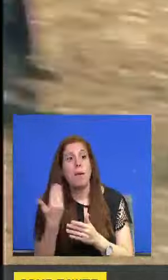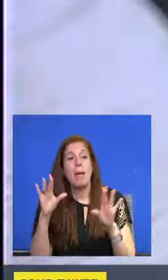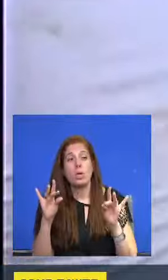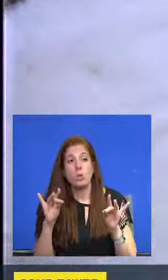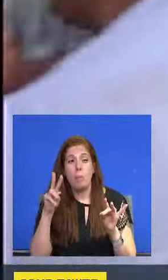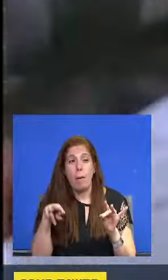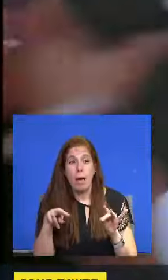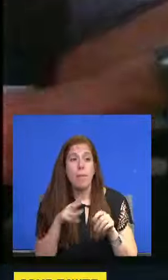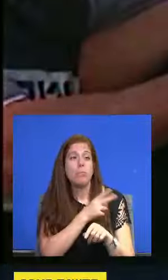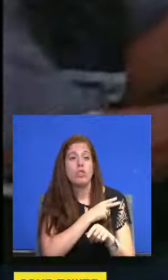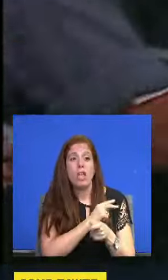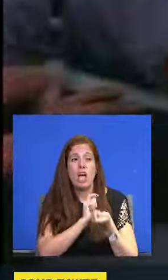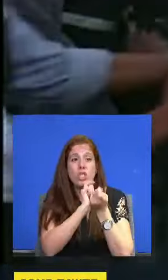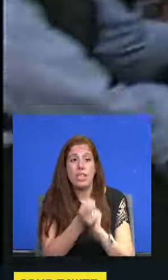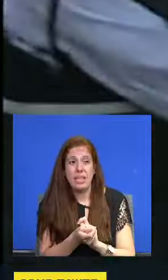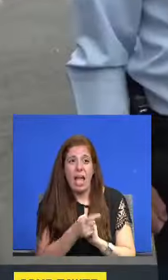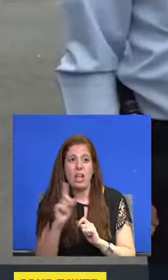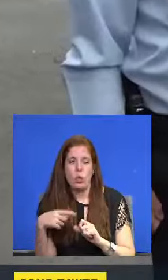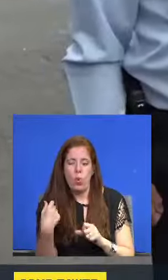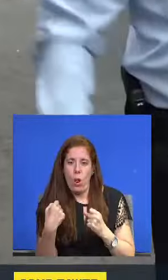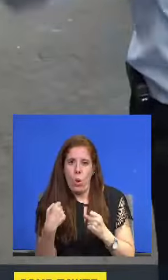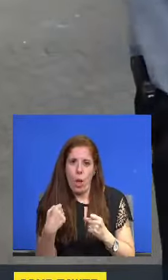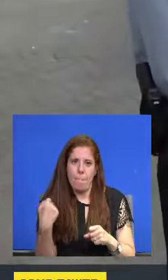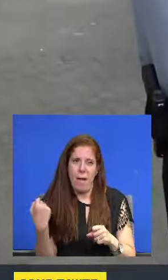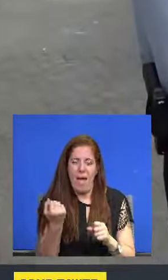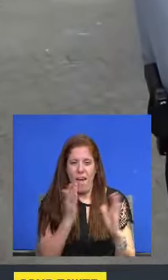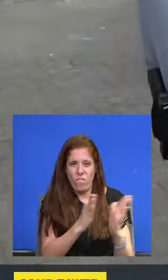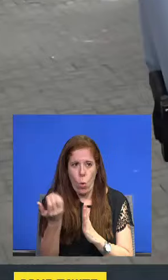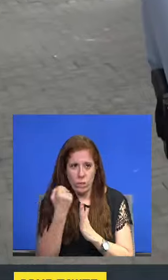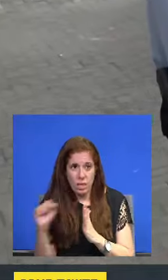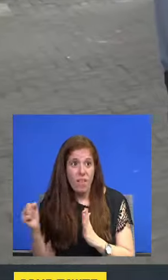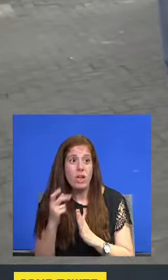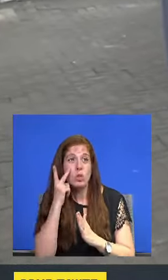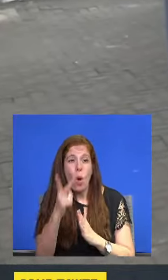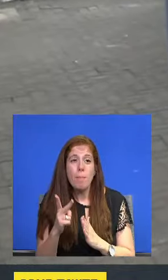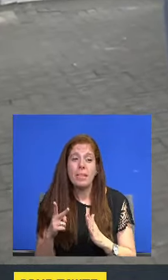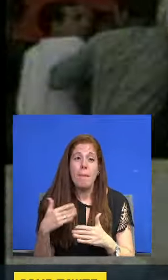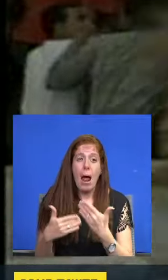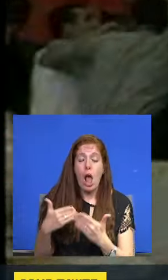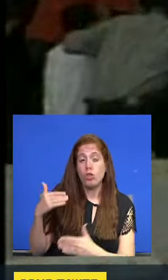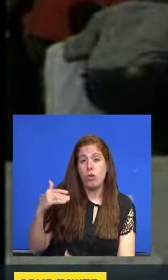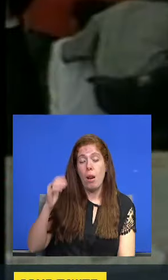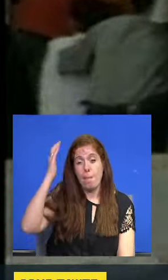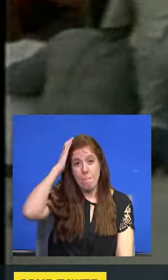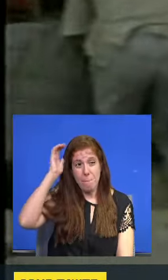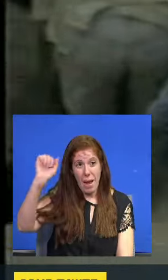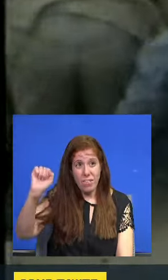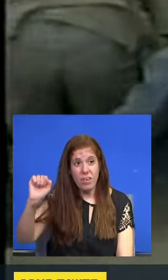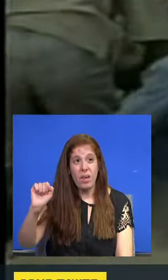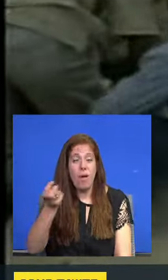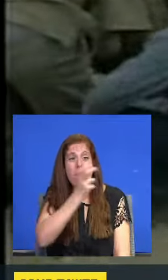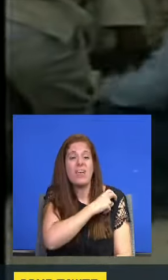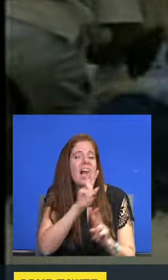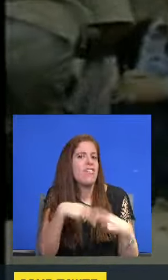את כל תורת הפעלת הכוח בהפרות סדר. אבל כשרואים את המהלך שמקדמים בן גביר והמפכ"ל עכשיו, אי אפשר שלא לחשוב על